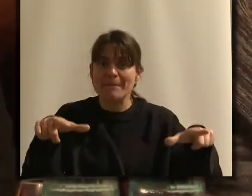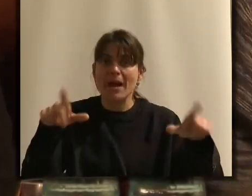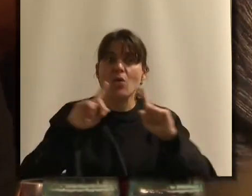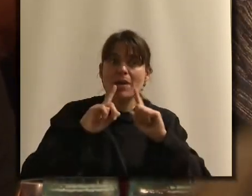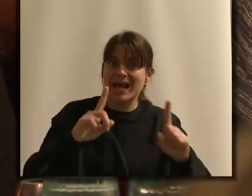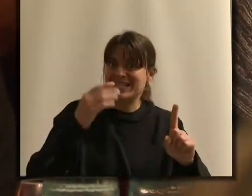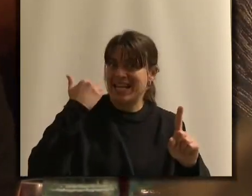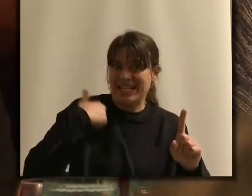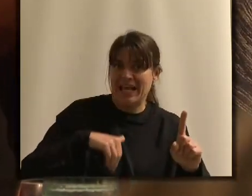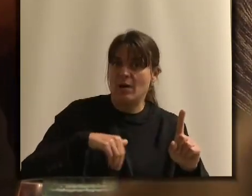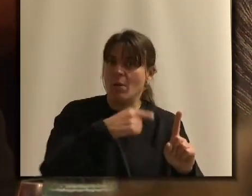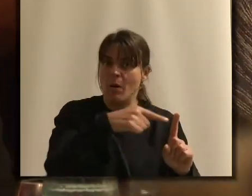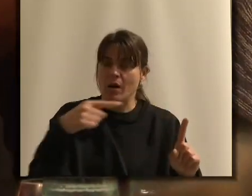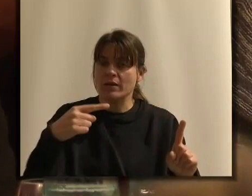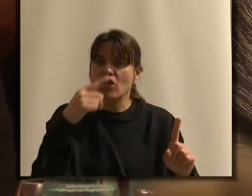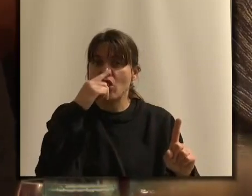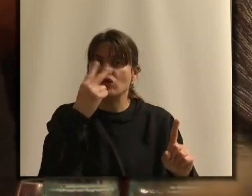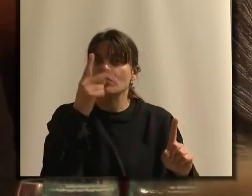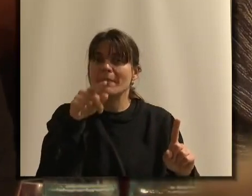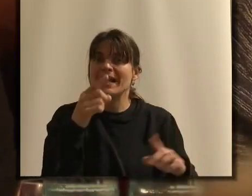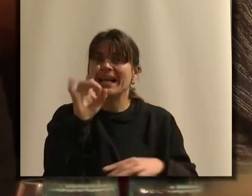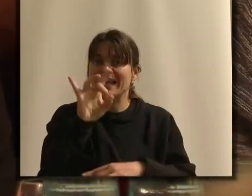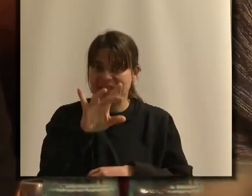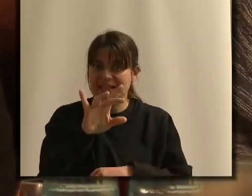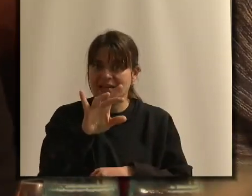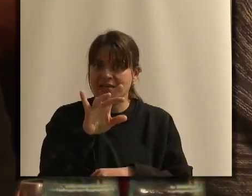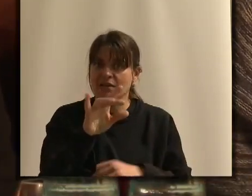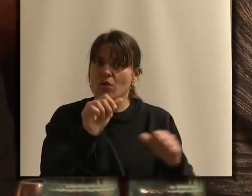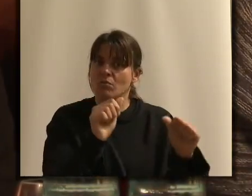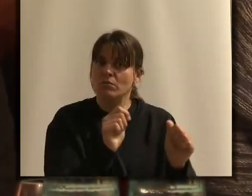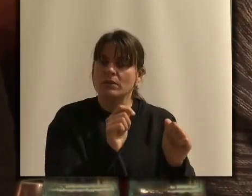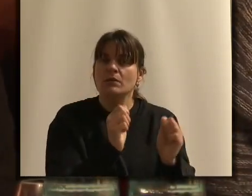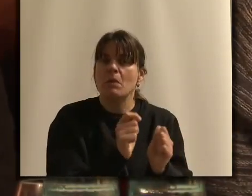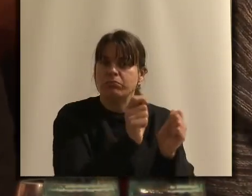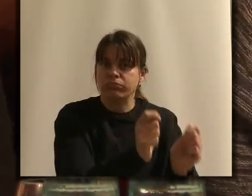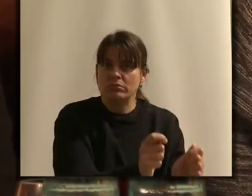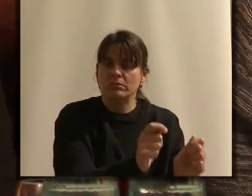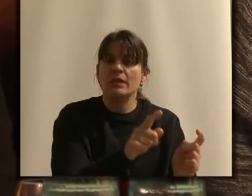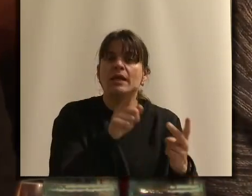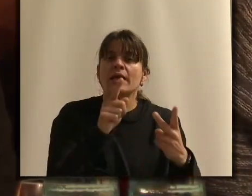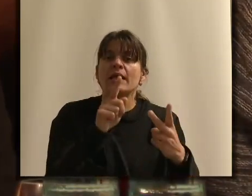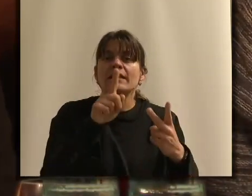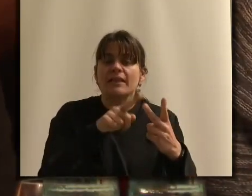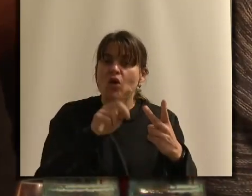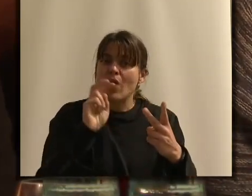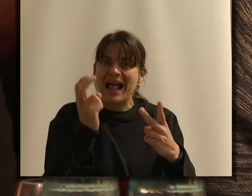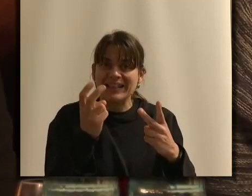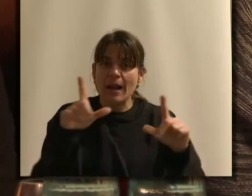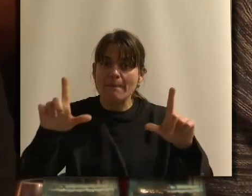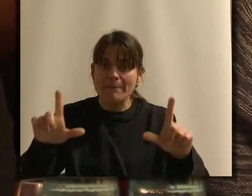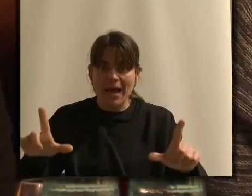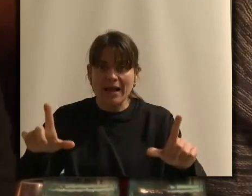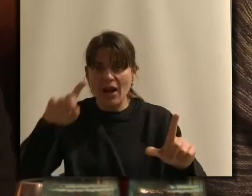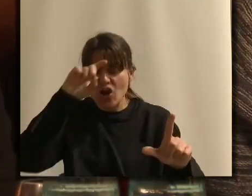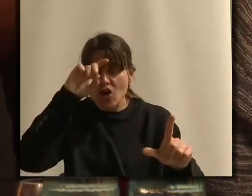d'homenatge genèrica que es va instal·lar l'any 2015 al cementiri, i una segona placa en honor dels brigadistes internacionals que té